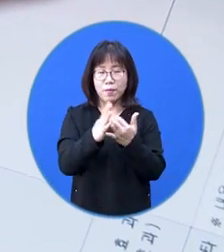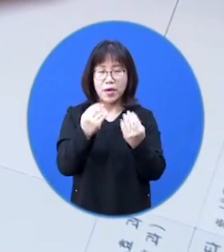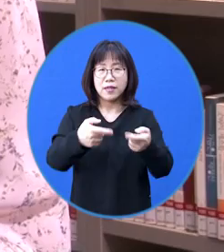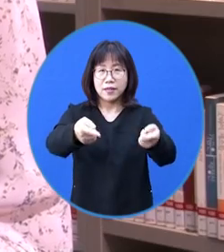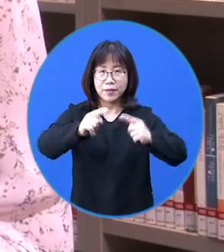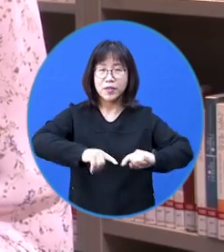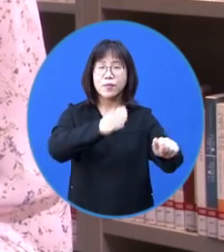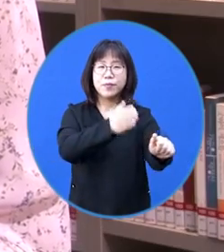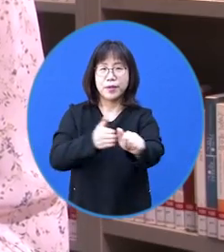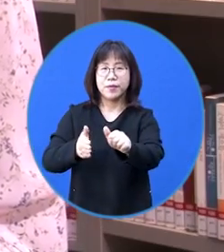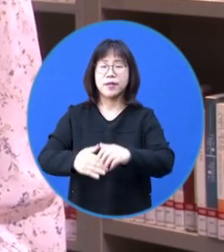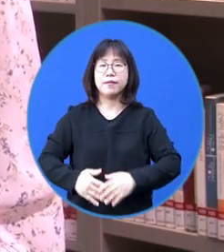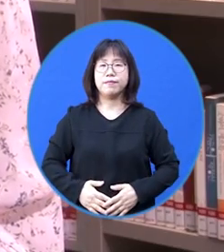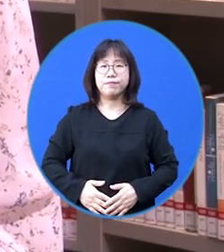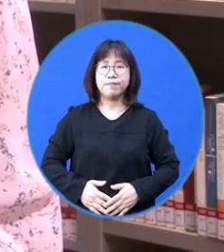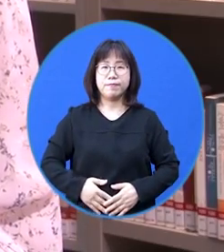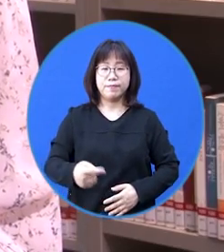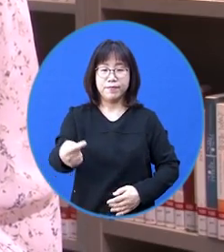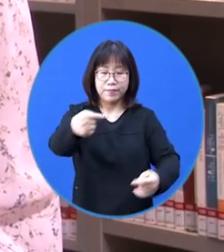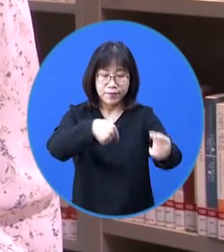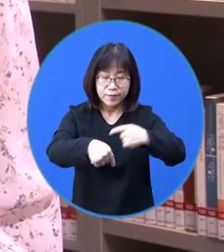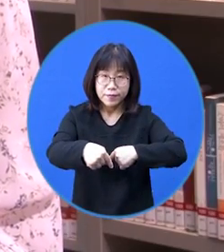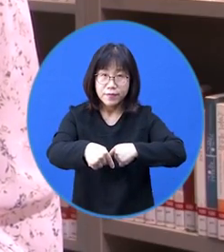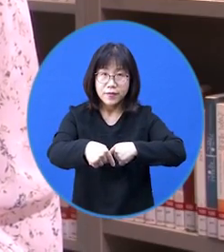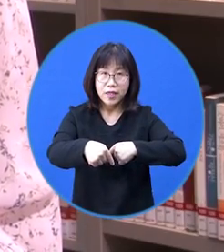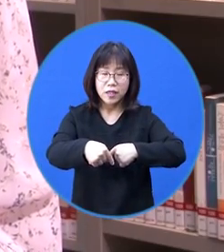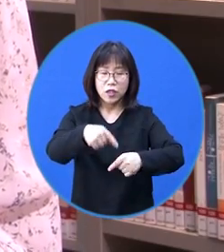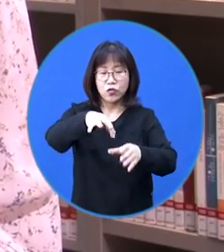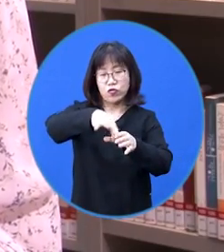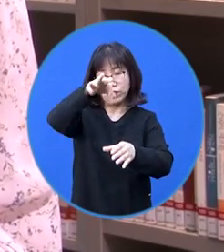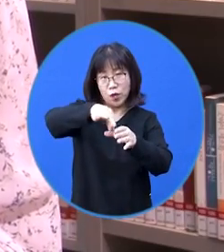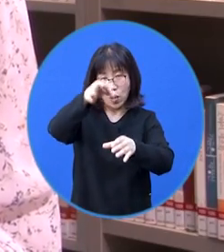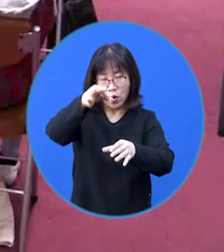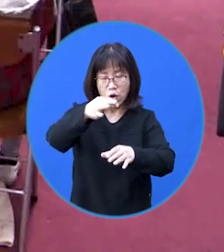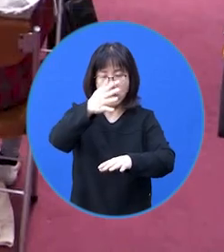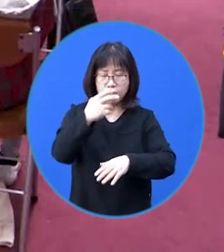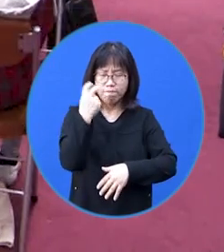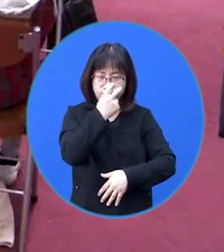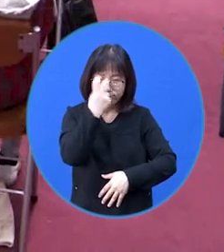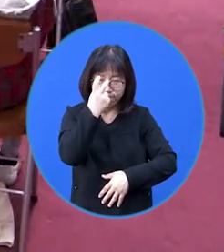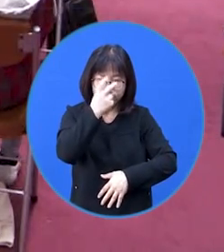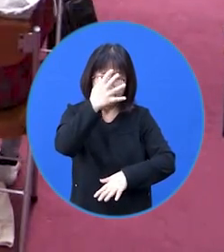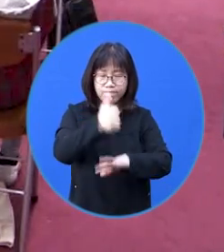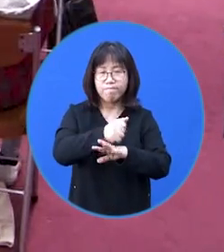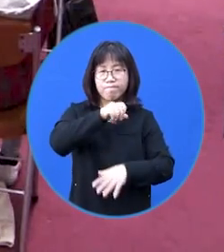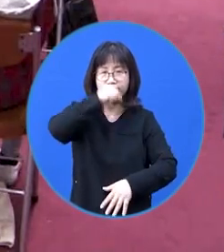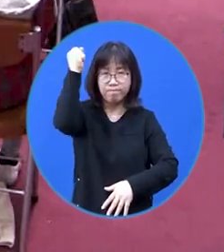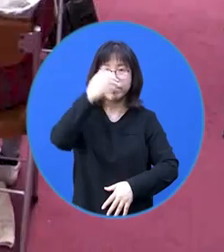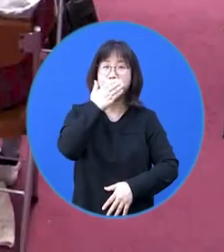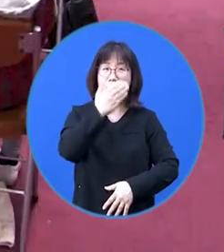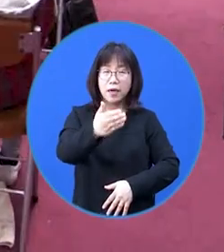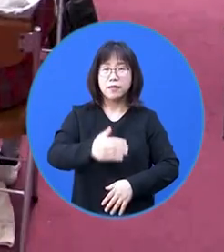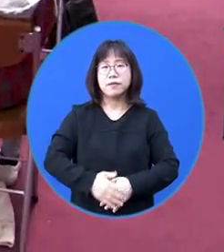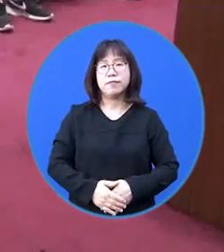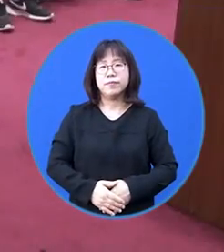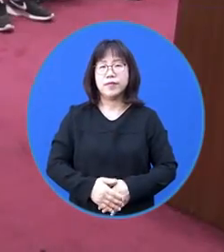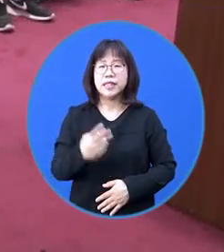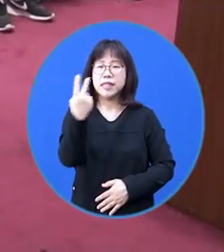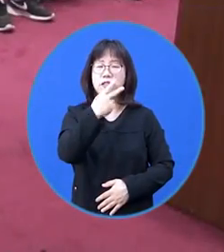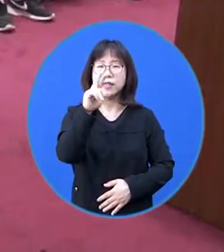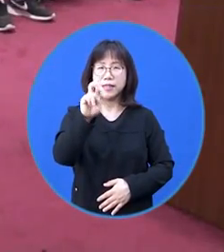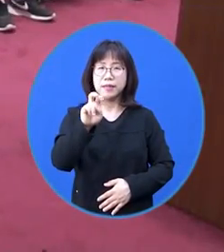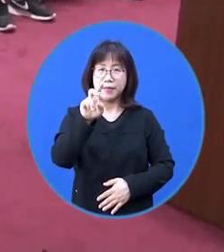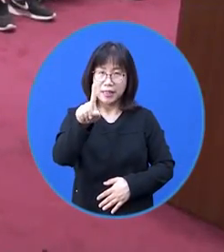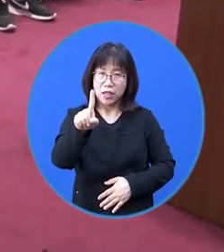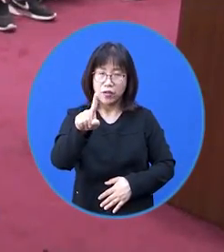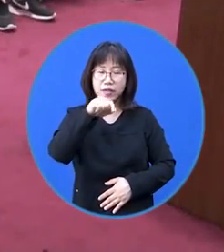됩니다 아동 청소년들의 많은 참여 부탁드립니다 제안된 사업들은 투표결과 함께 심사를